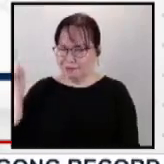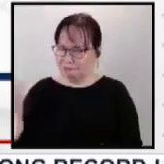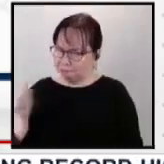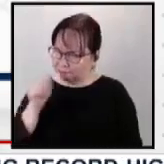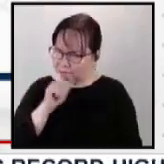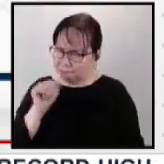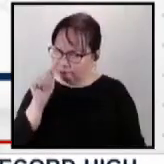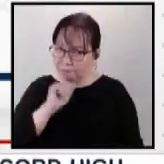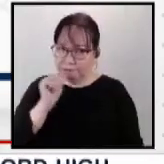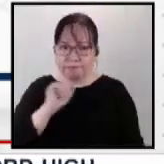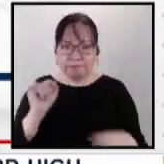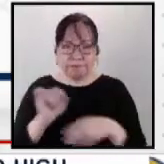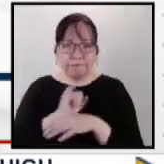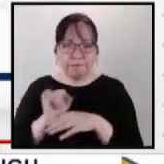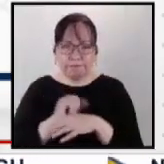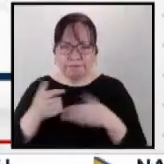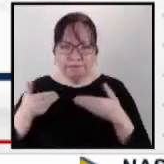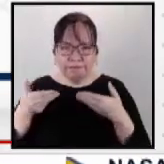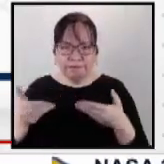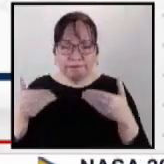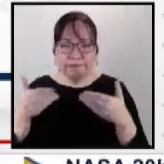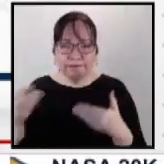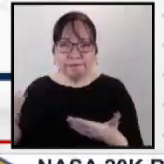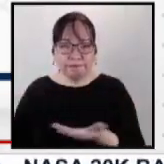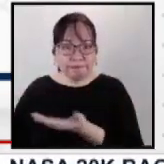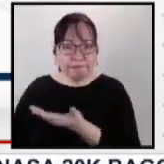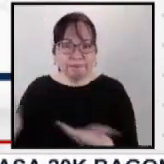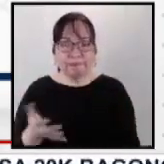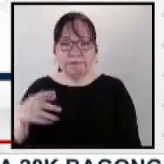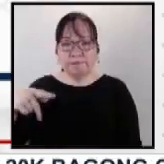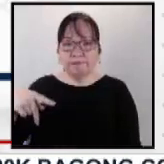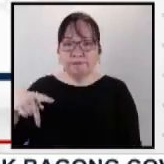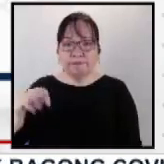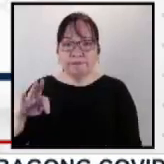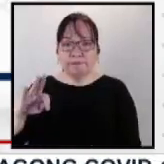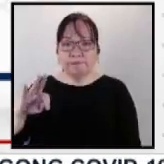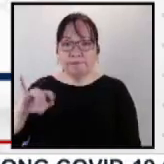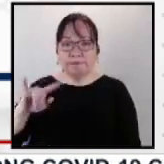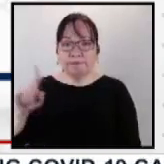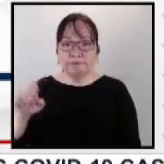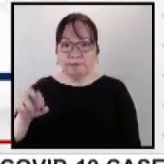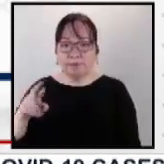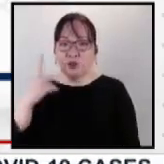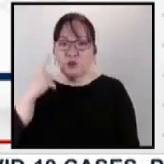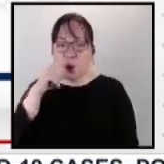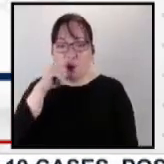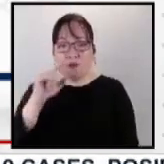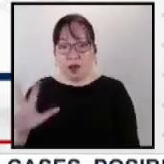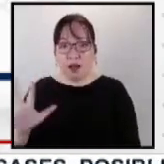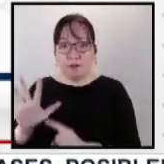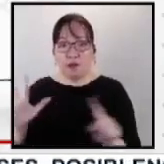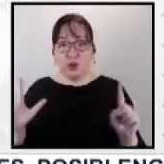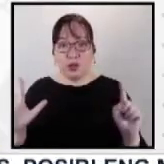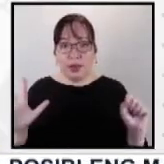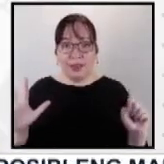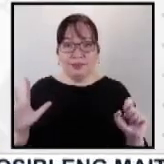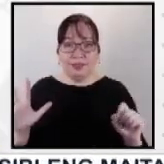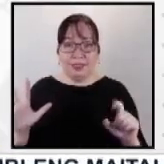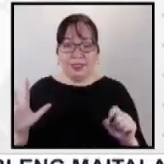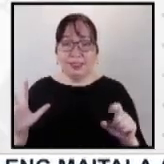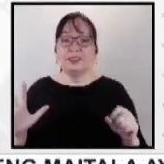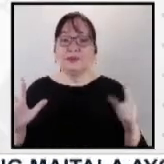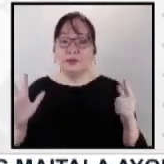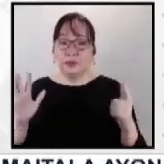sa bansa ang Pfizer vaccine na ipanturok sa 5 hanggang 11 years old. Iaanunsyo naman ng